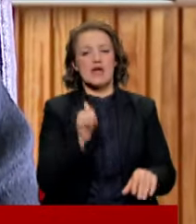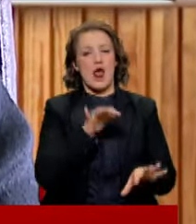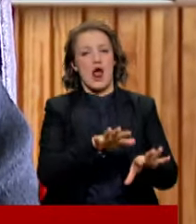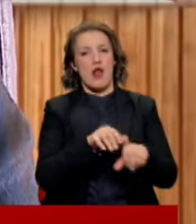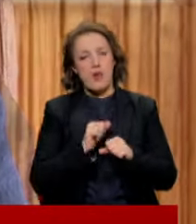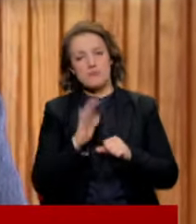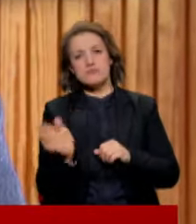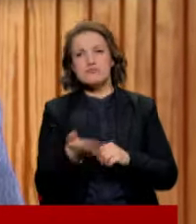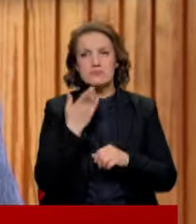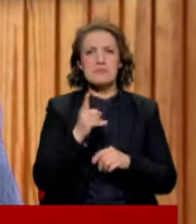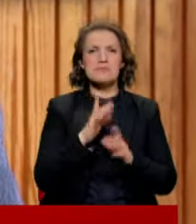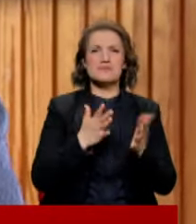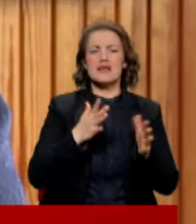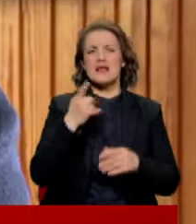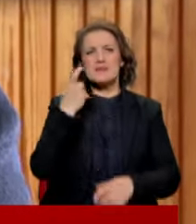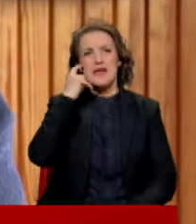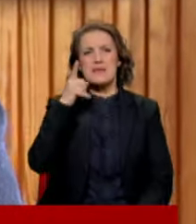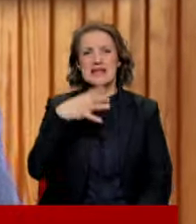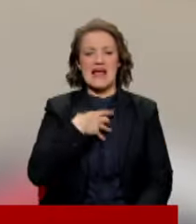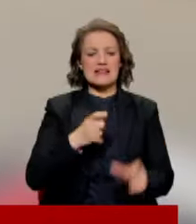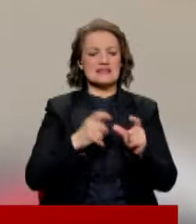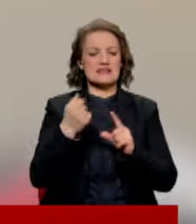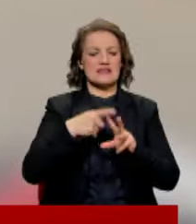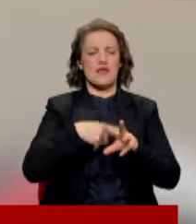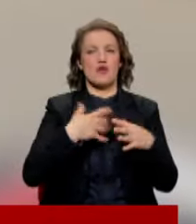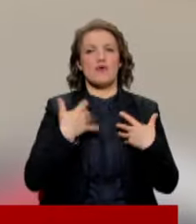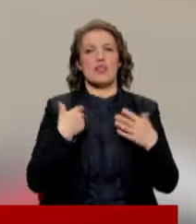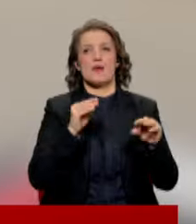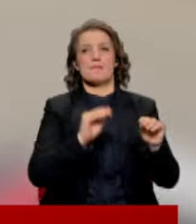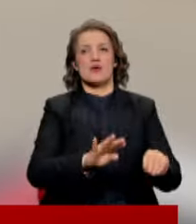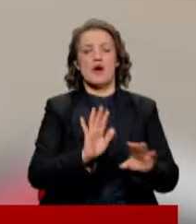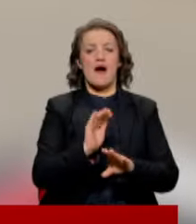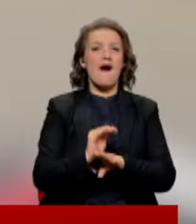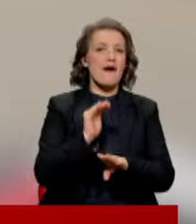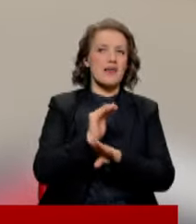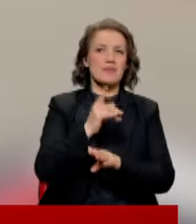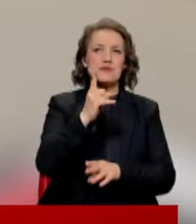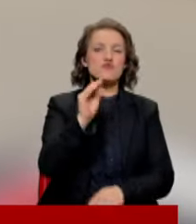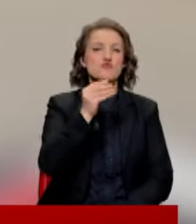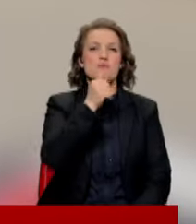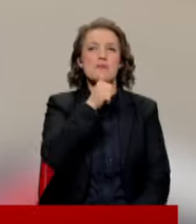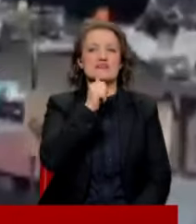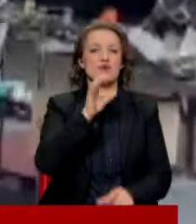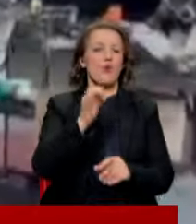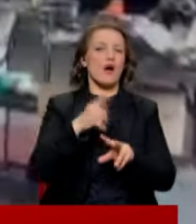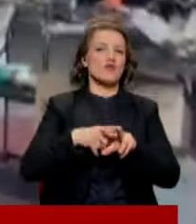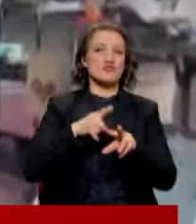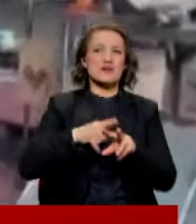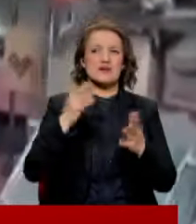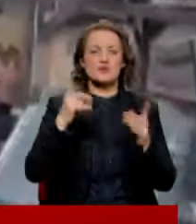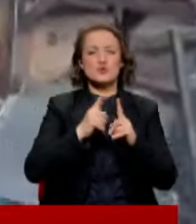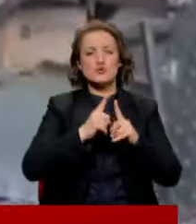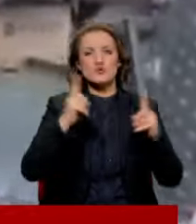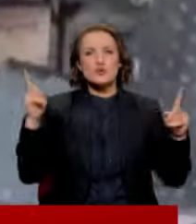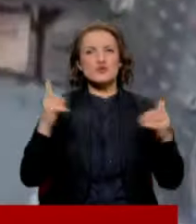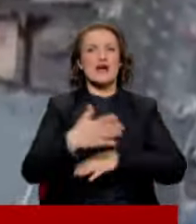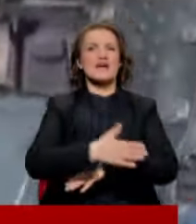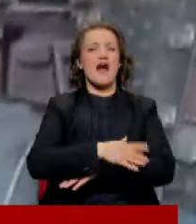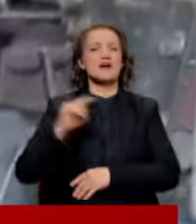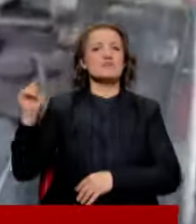alıyorlar vesaire. Büyük olasılıkla kendi sitelerini güvenliğine. Kazanın ardından hayattaydı bir çocuk babası Oğuz Acı. Ancak uzun süre